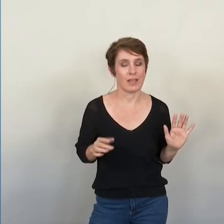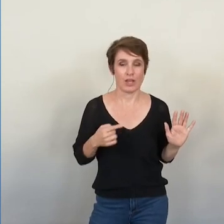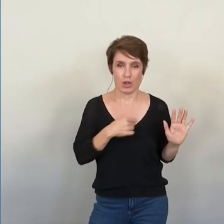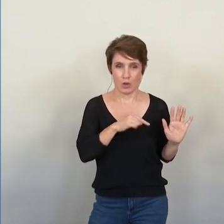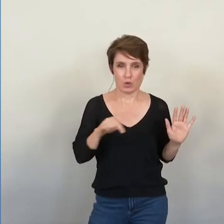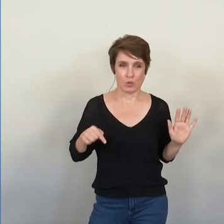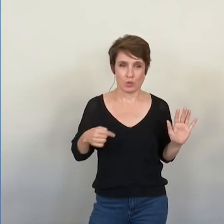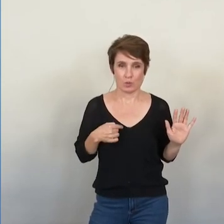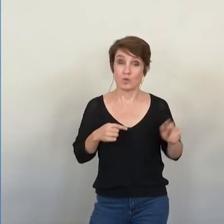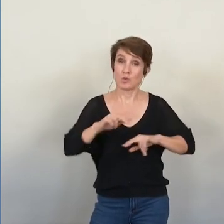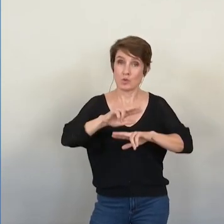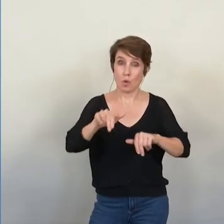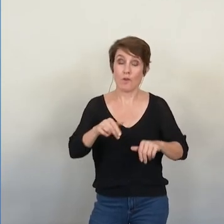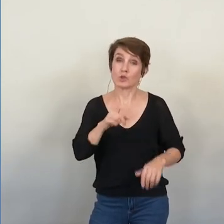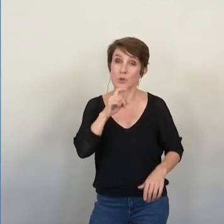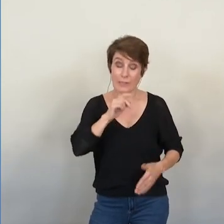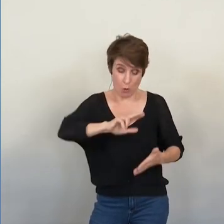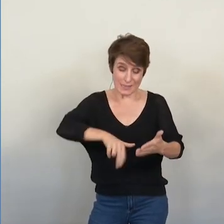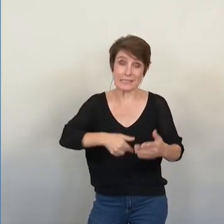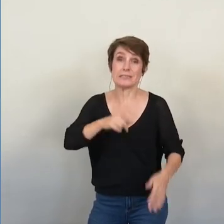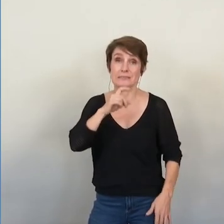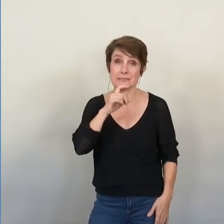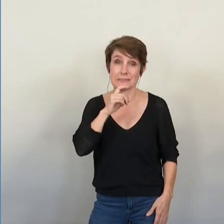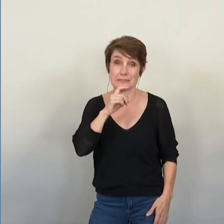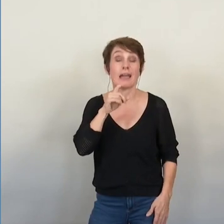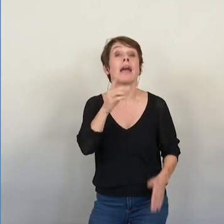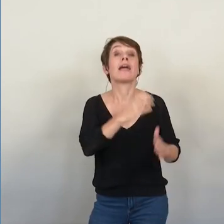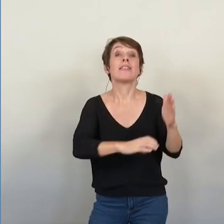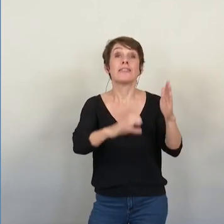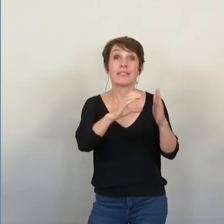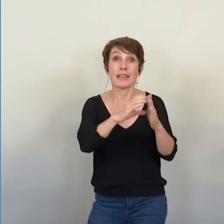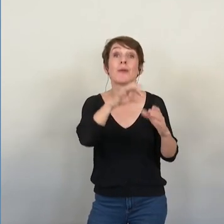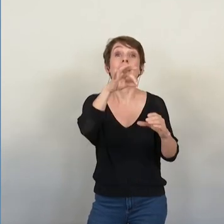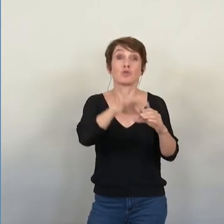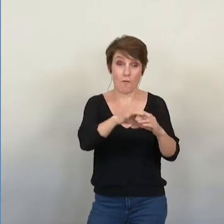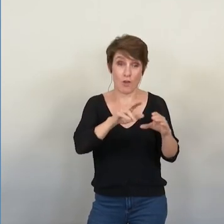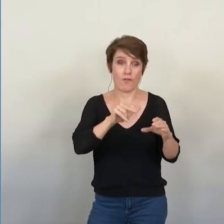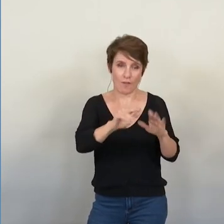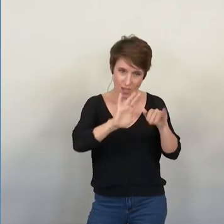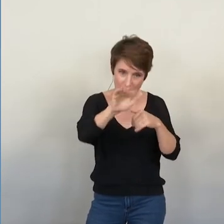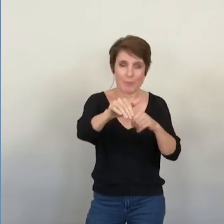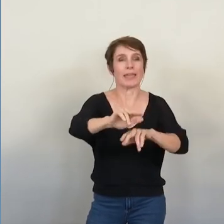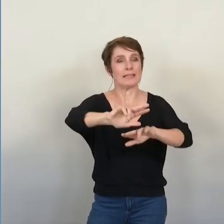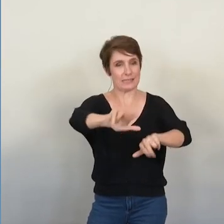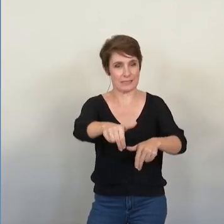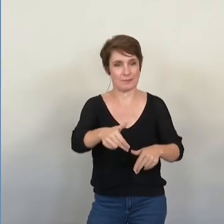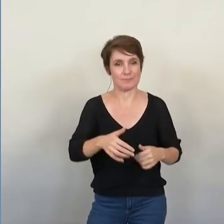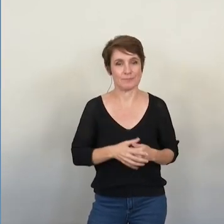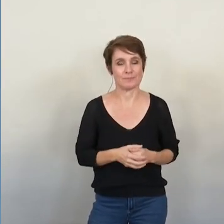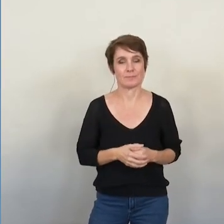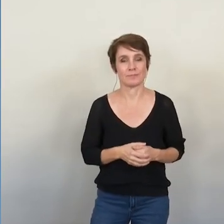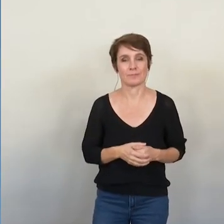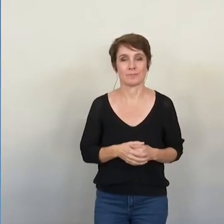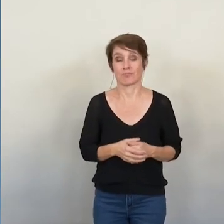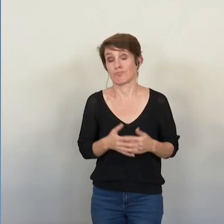signé encore la convention nous ne la signerons que une fois que la délibération a été adoptée et il est assez courant peut-être qu'on peut